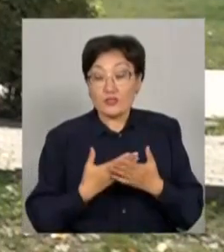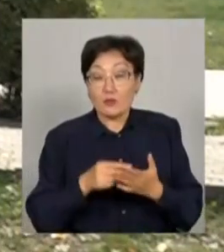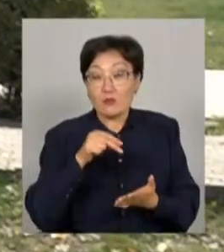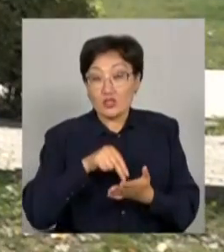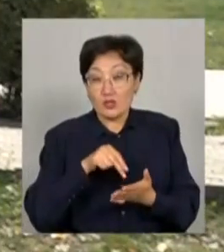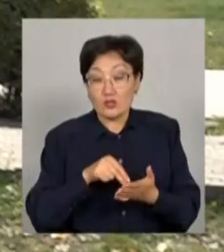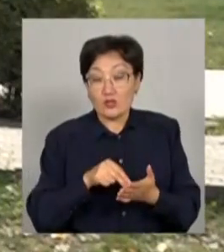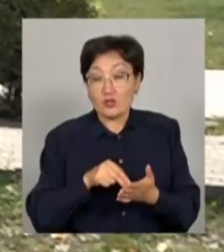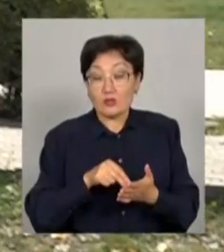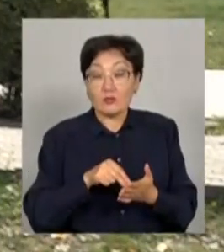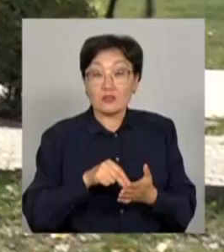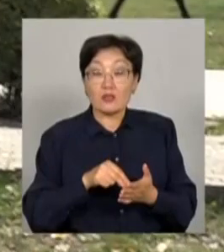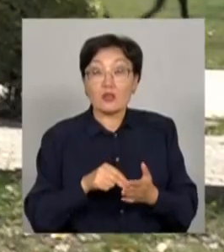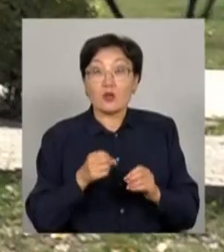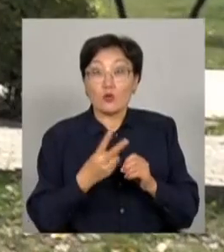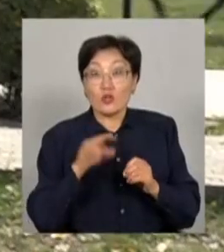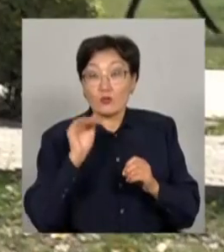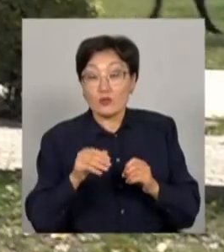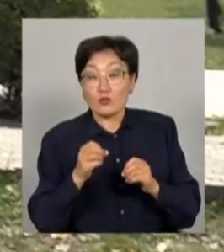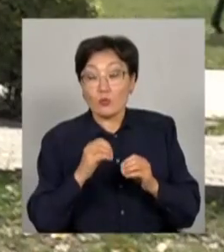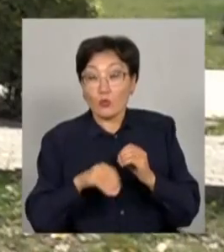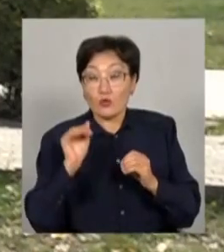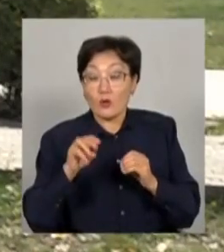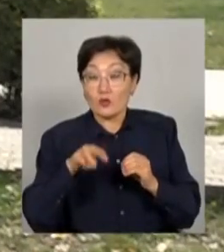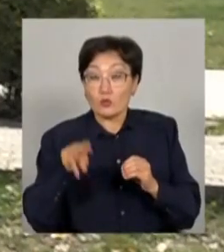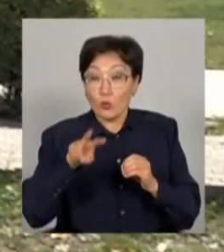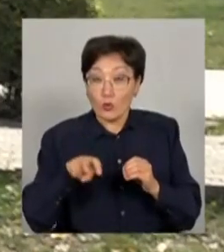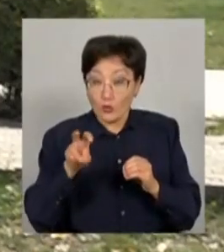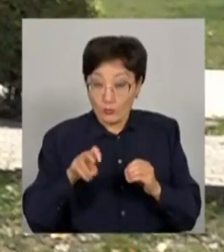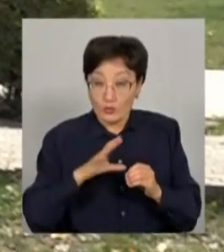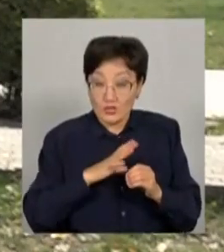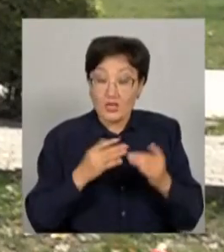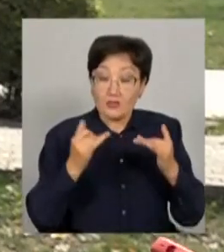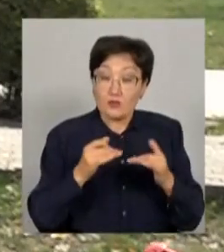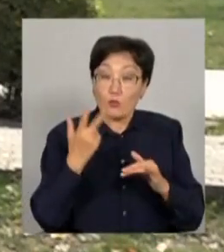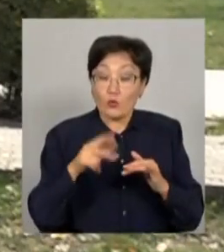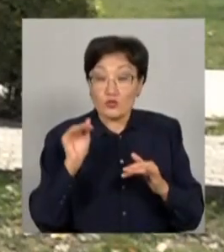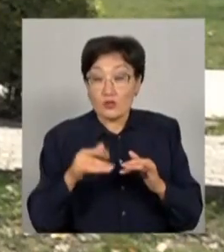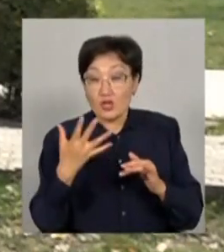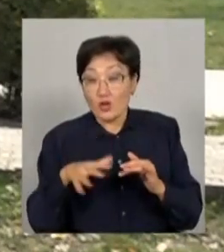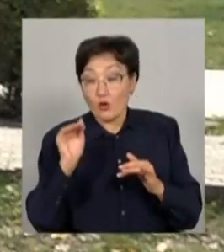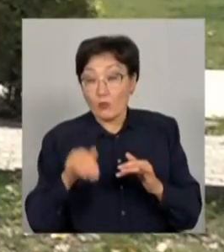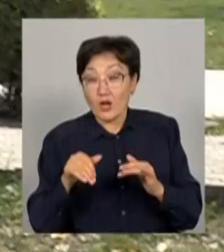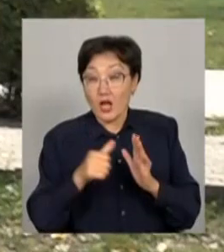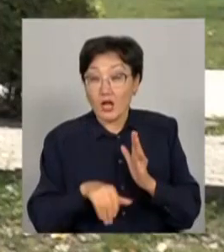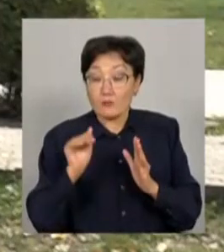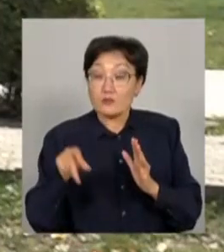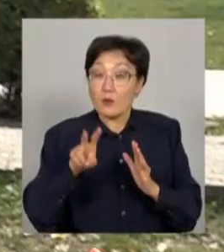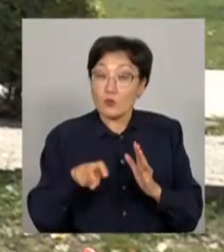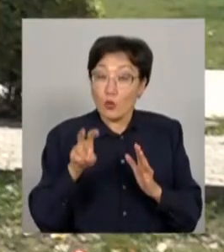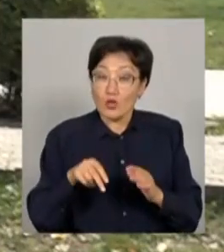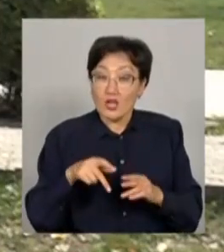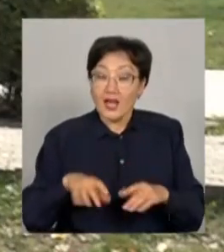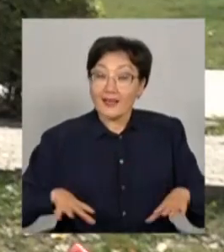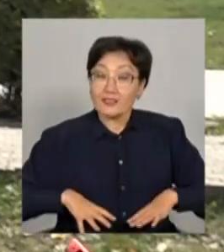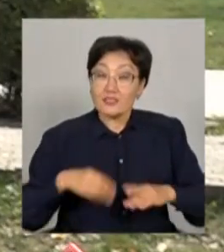бағасы 12 мың, 10 мың доллардың төңірегінде болса, ары кеткенде. Қазір 30 мың, 50 мың, 60 мыңға дейін ат сатып